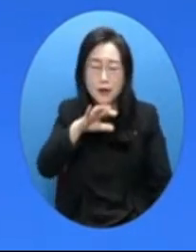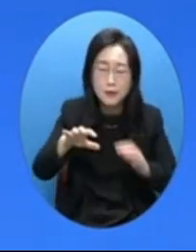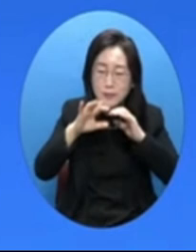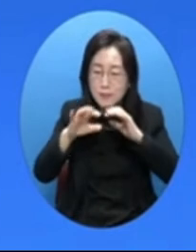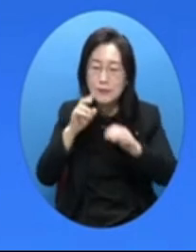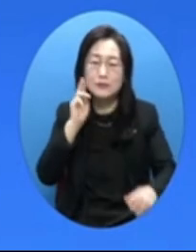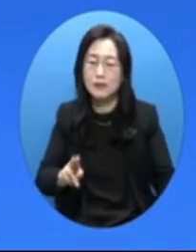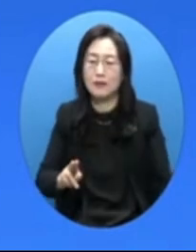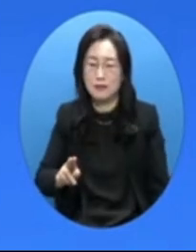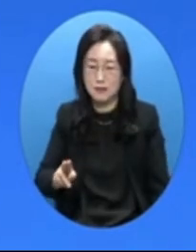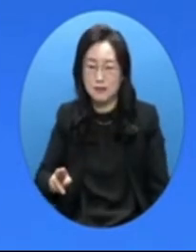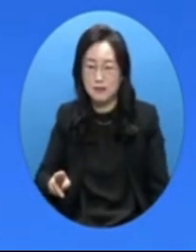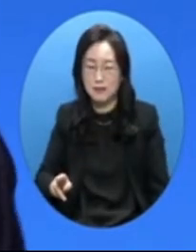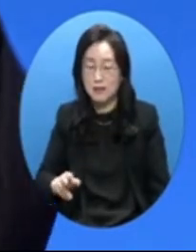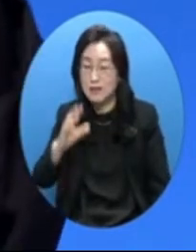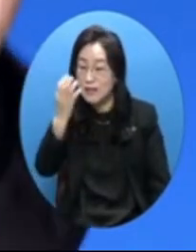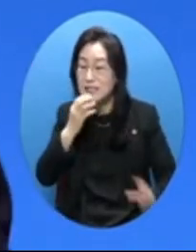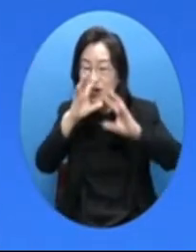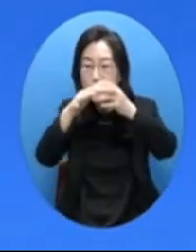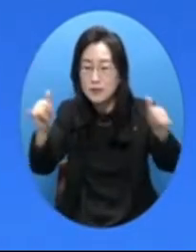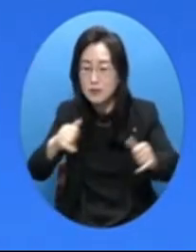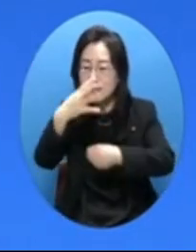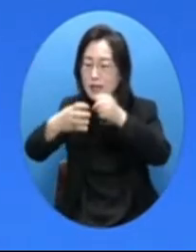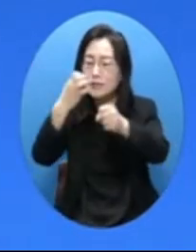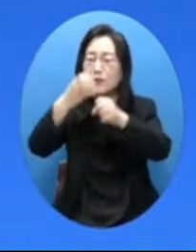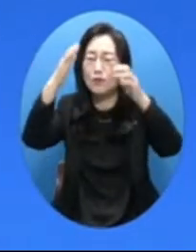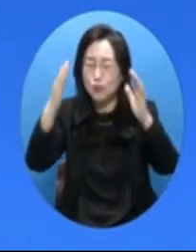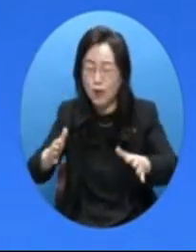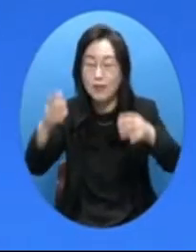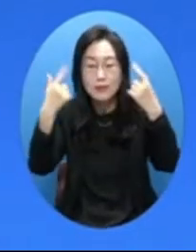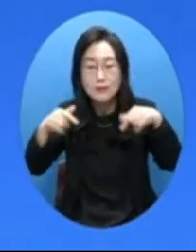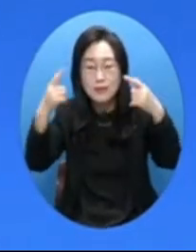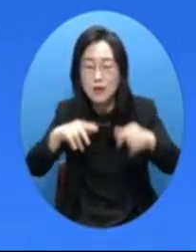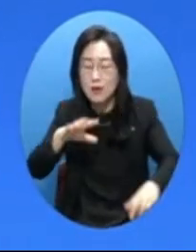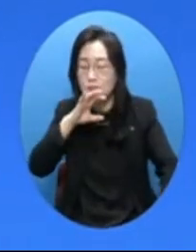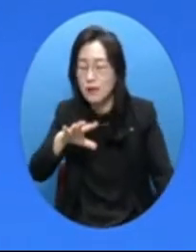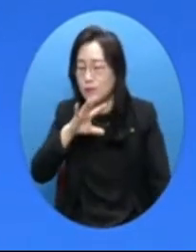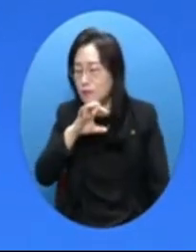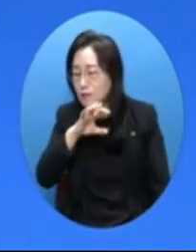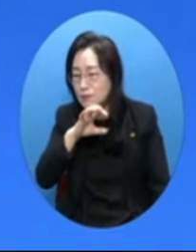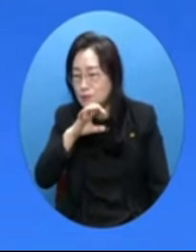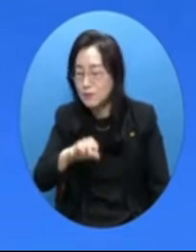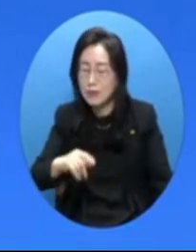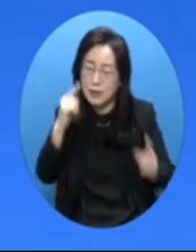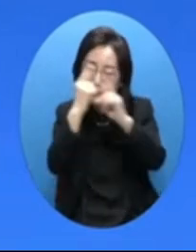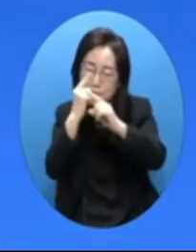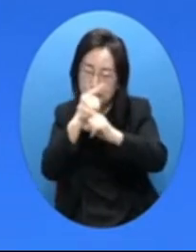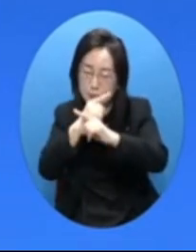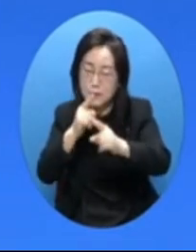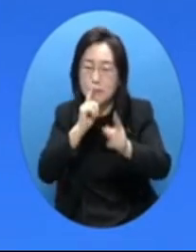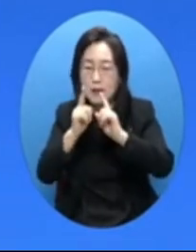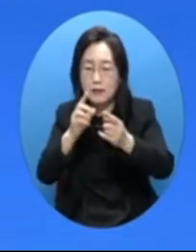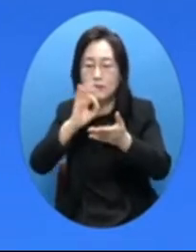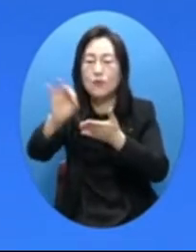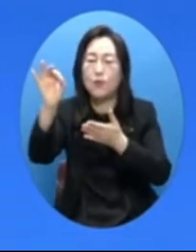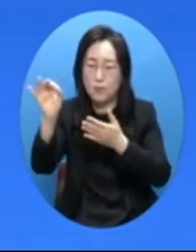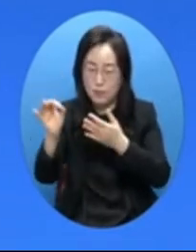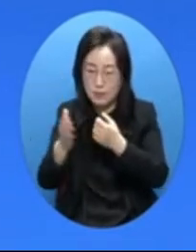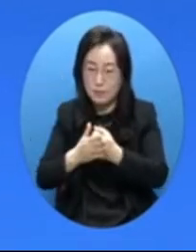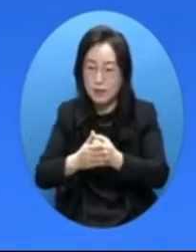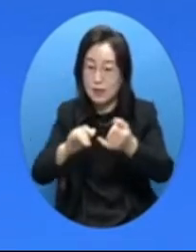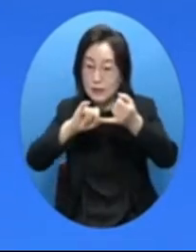쏟아놓기 때문인 것입니다 이스라엘 백성들이 40년 동안 늘 원망하고 불평하고 부정적인 쏟아 나왔기 때문에